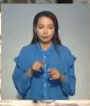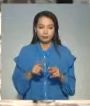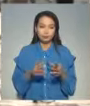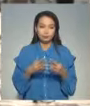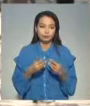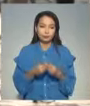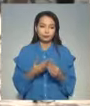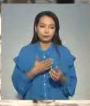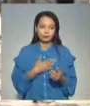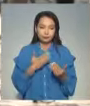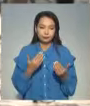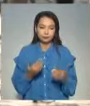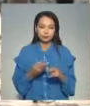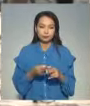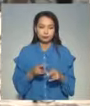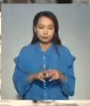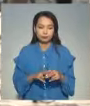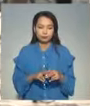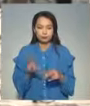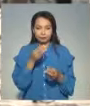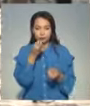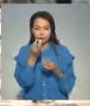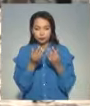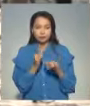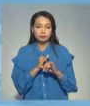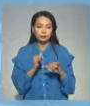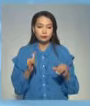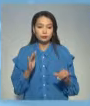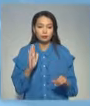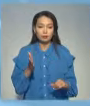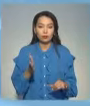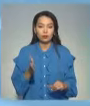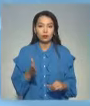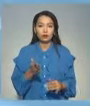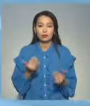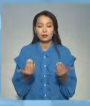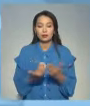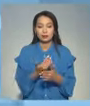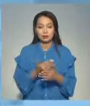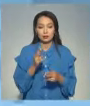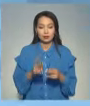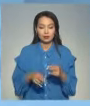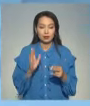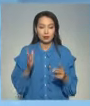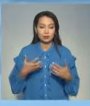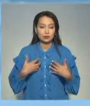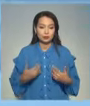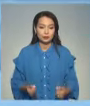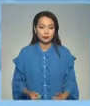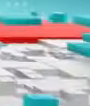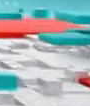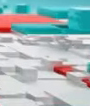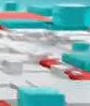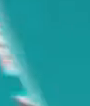Сонда біздің де болашағымыз гүлдене бастайды. Бүгінге айтарымыз осы. Аман сау болыңыздар.